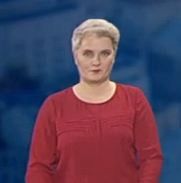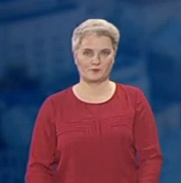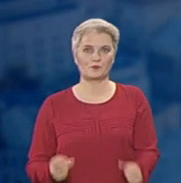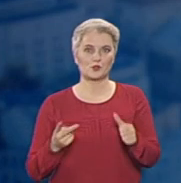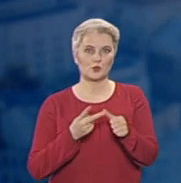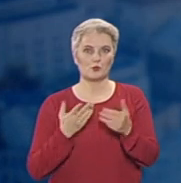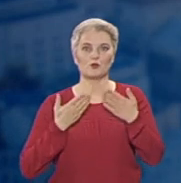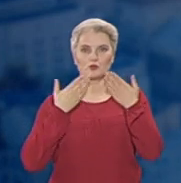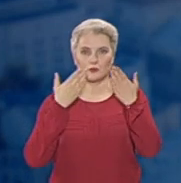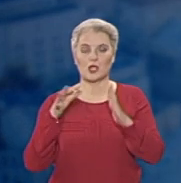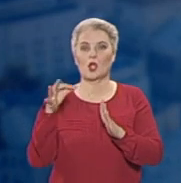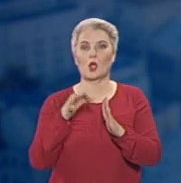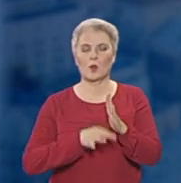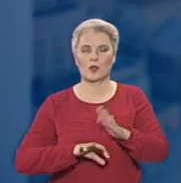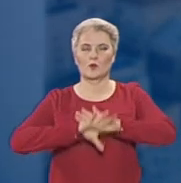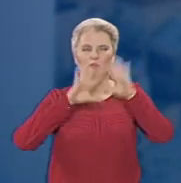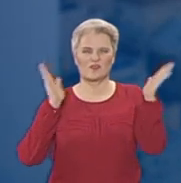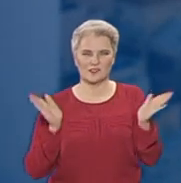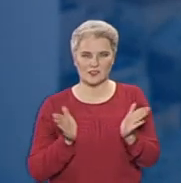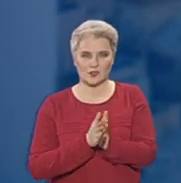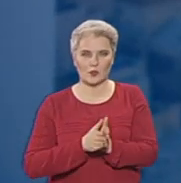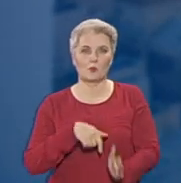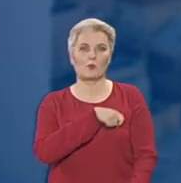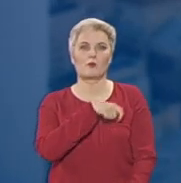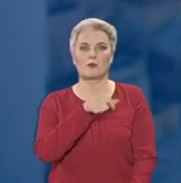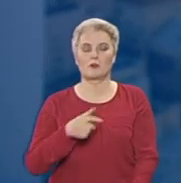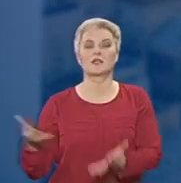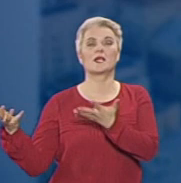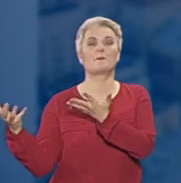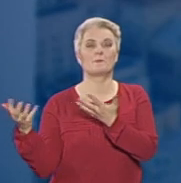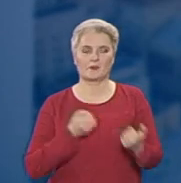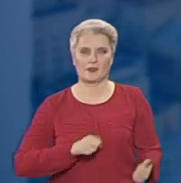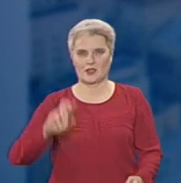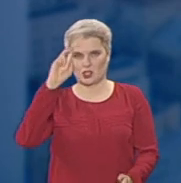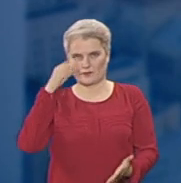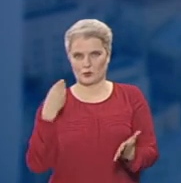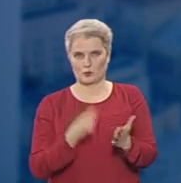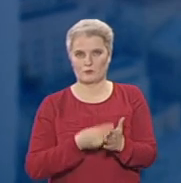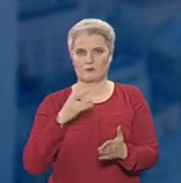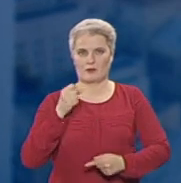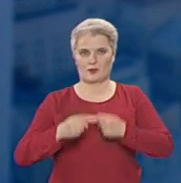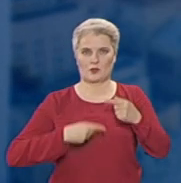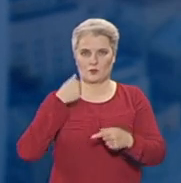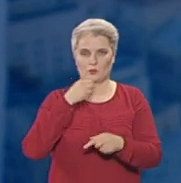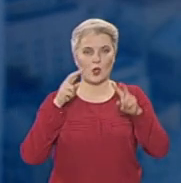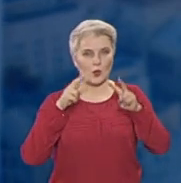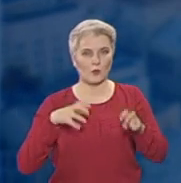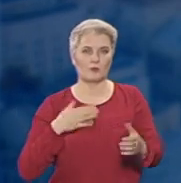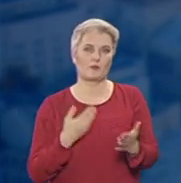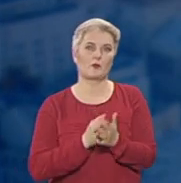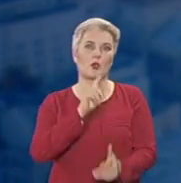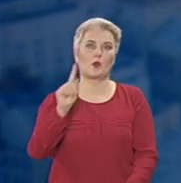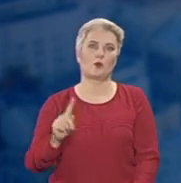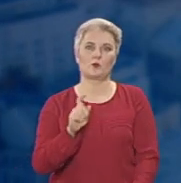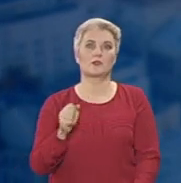У другому читанні та одразу в цілому народні депутати ухвалили державний бюджет на наступний рік. Розгляд тривав близько години. За кошторис